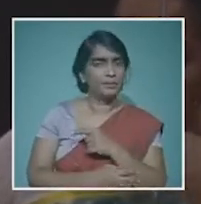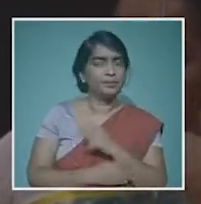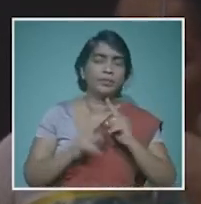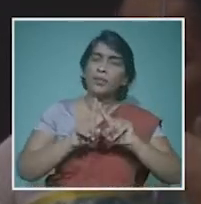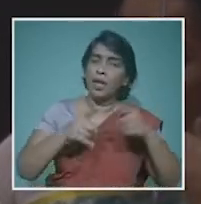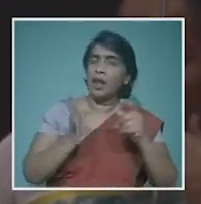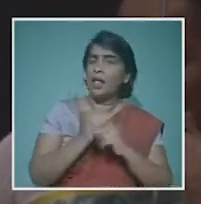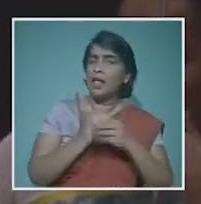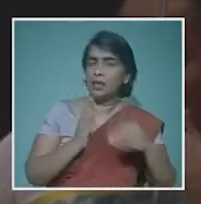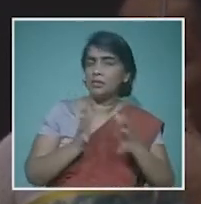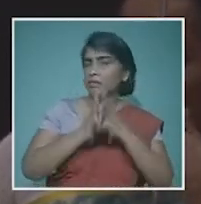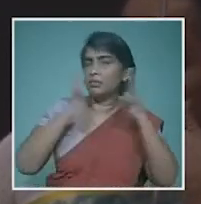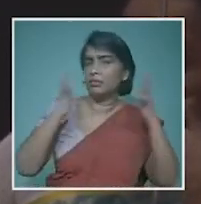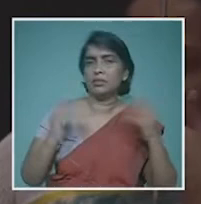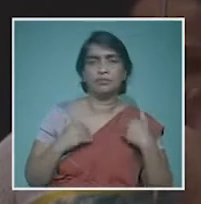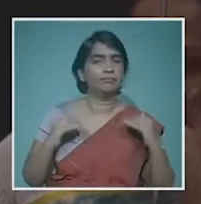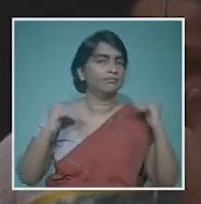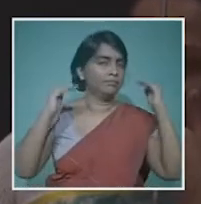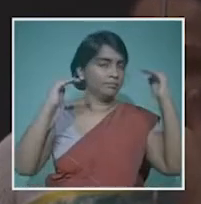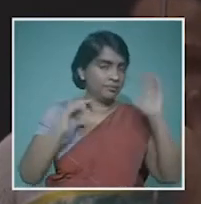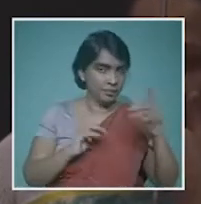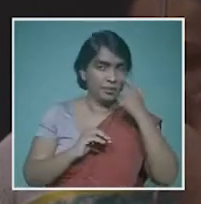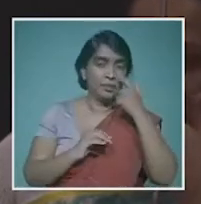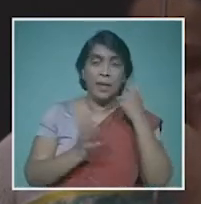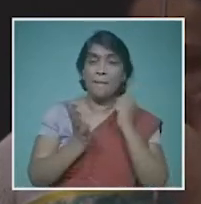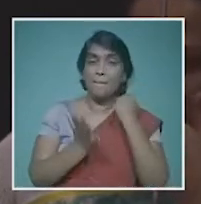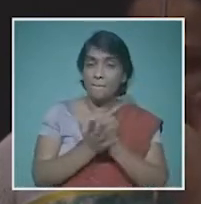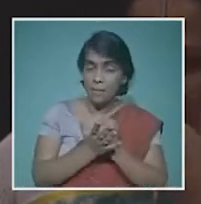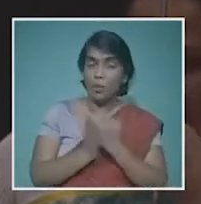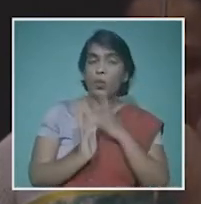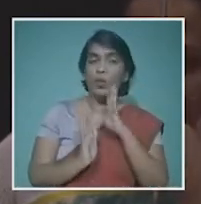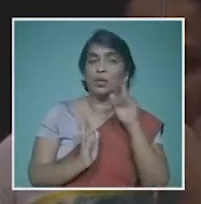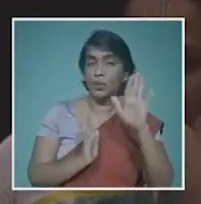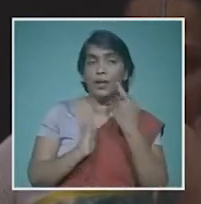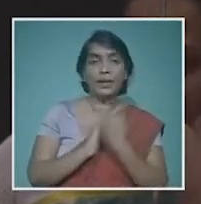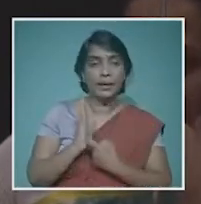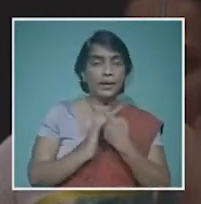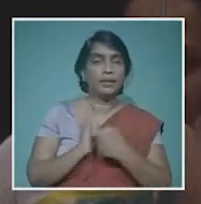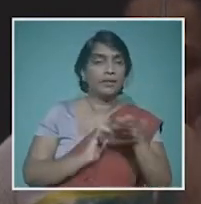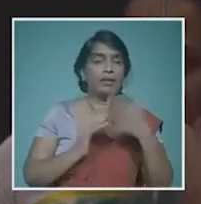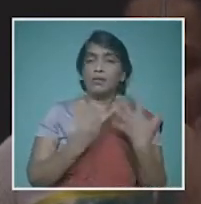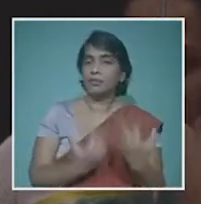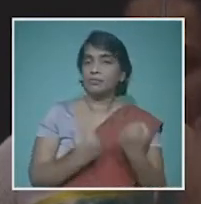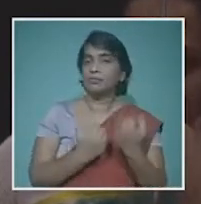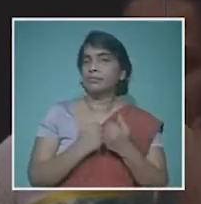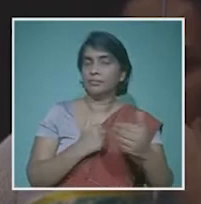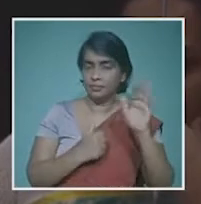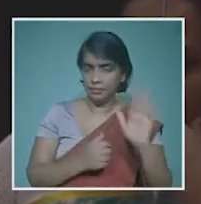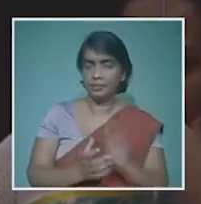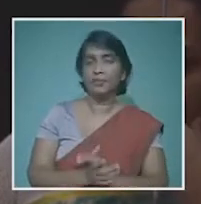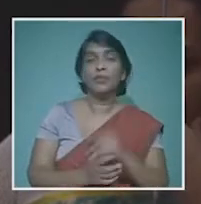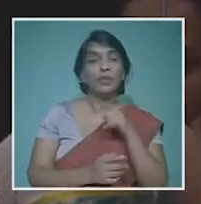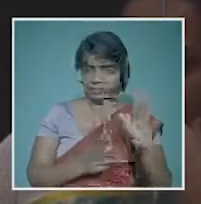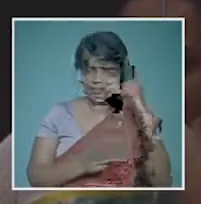අනෙකුත් ණය අතිමහත් ලෙස ඉහළ යා හැකි බැවින් බැංකු පරාට නීතිය මත ඉඩම් අත්පත් කර ගැනීම සිදු කර ගනී.